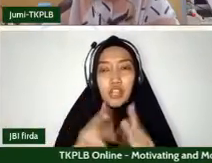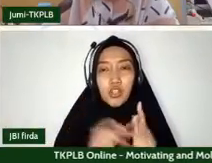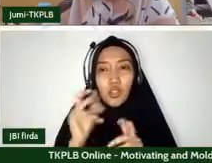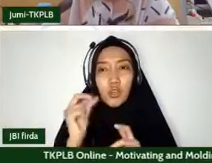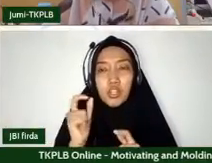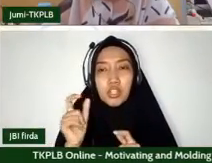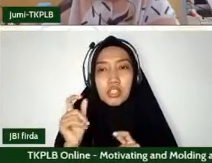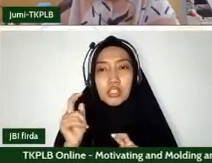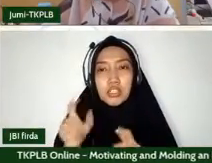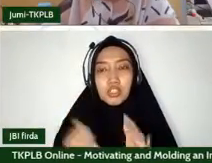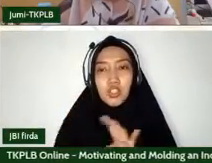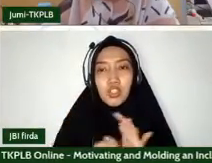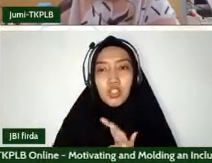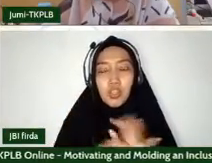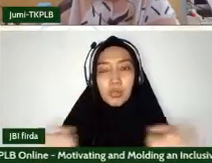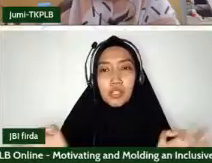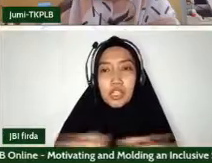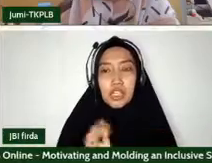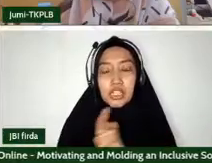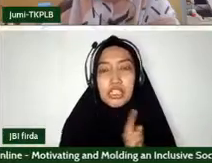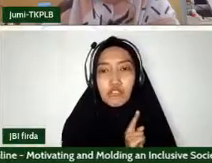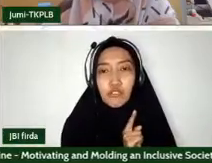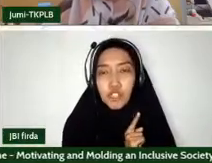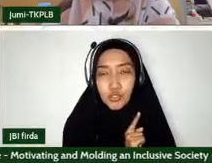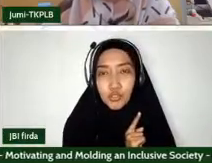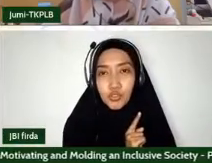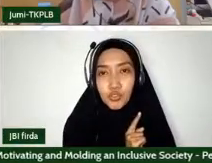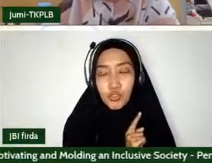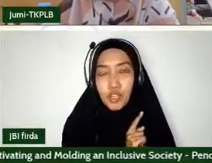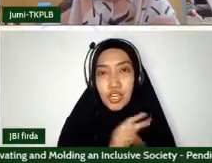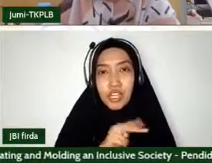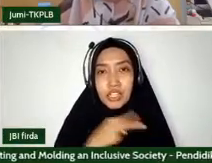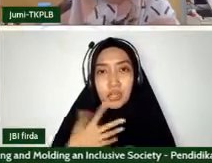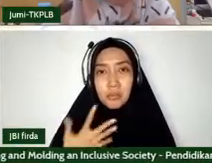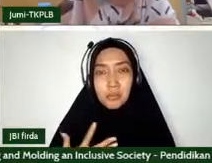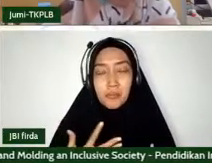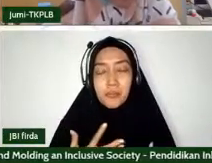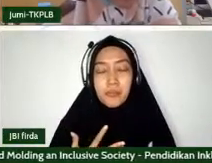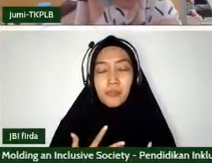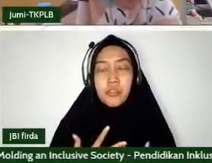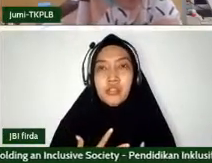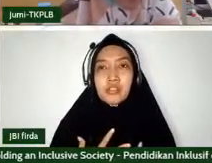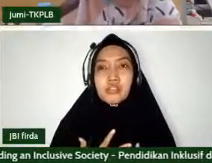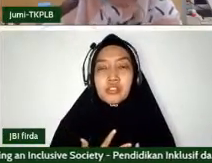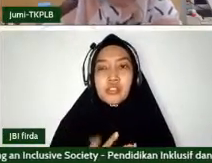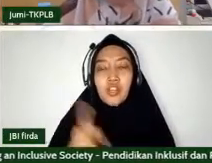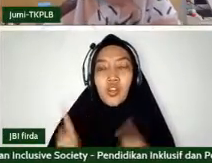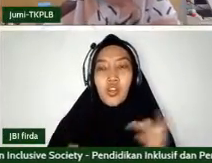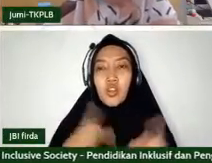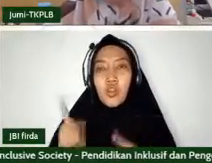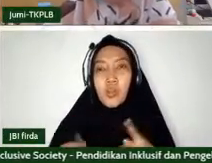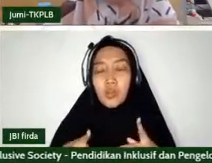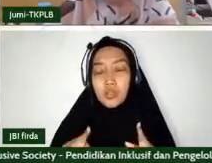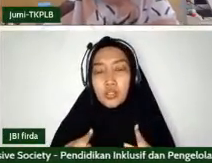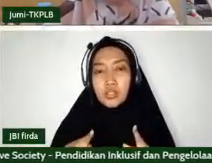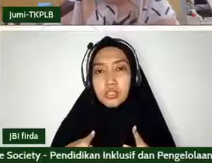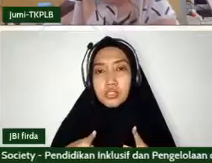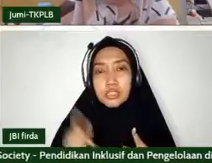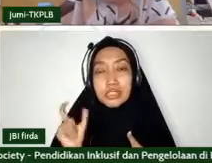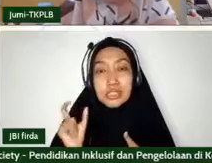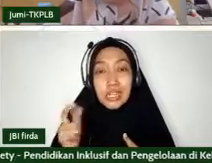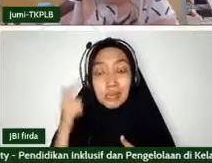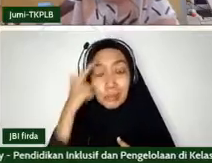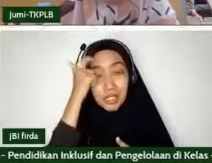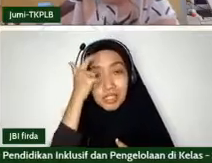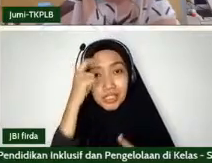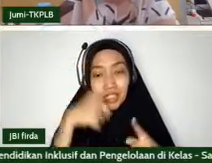kita lakukan pendekatan secara individual gitu. Artinya kalau memang dia itu memang gaya belajarnya mungkin yang kinestetik